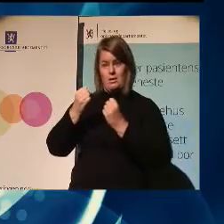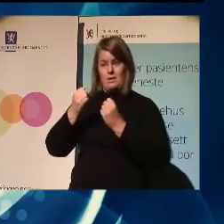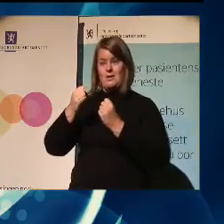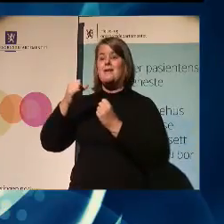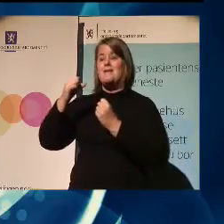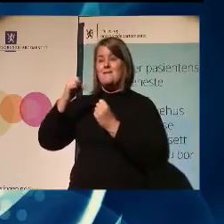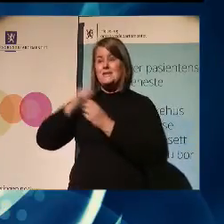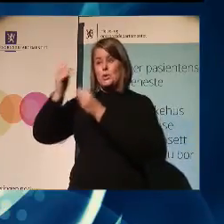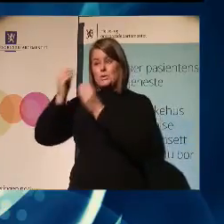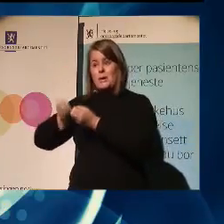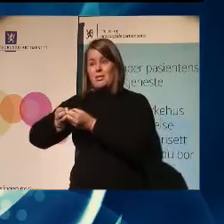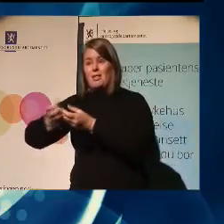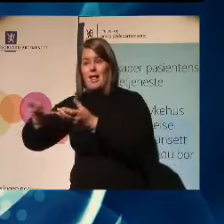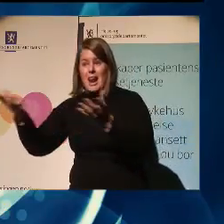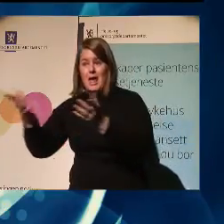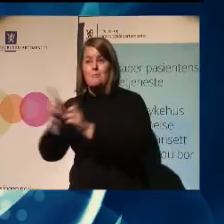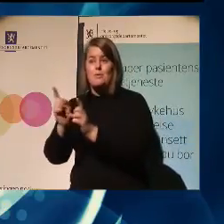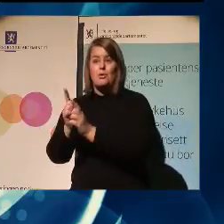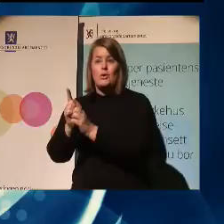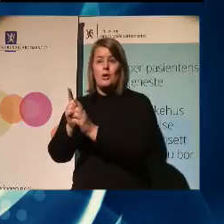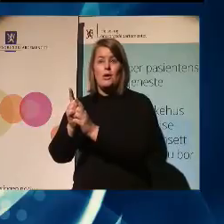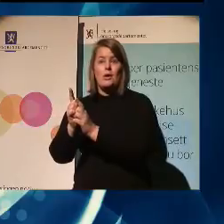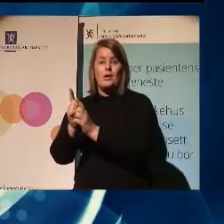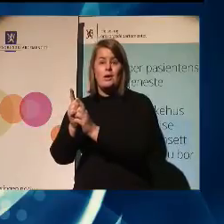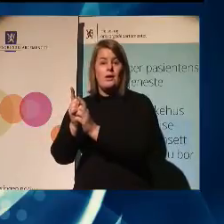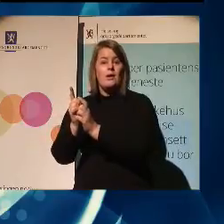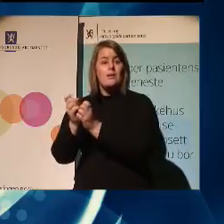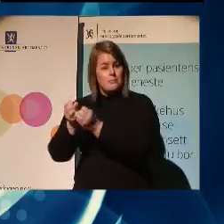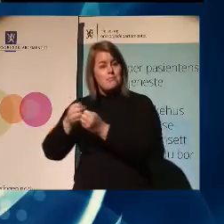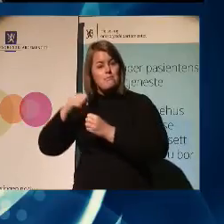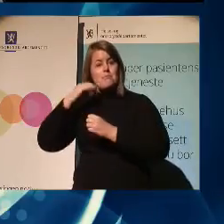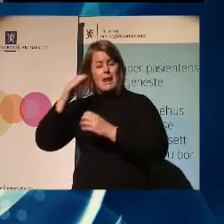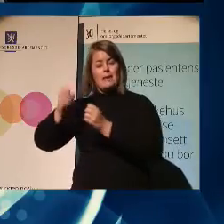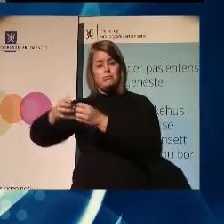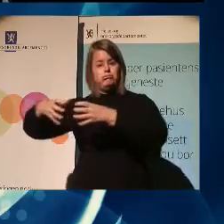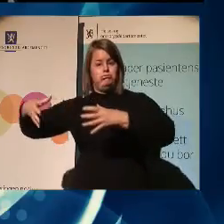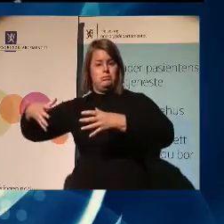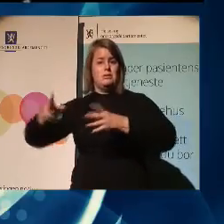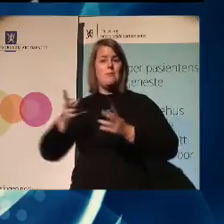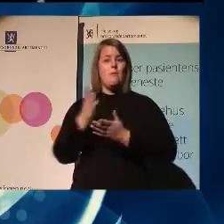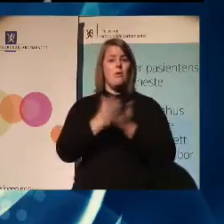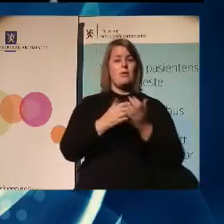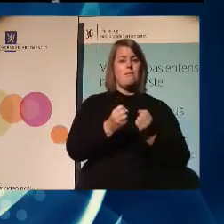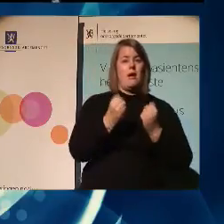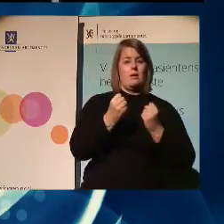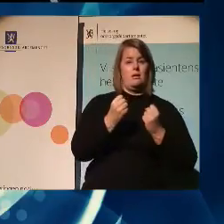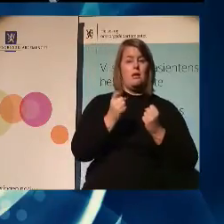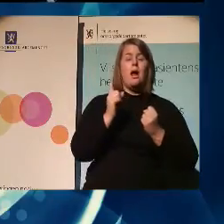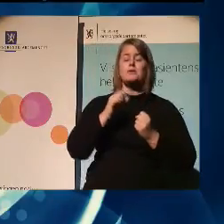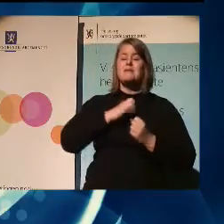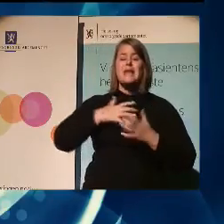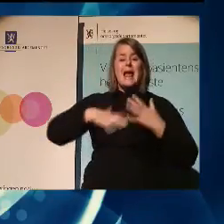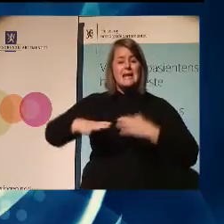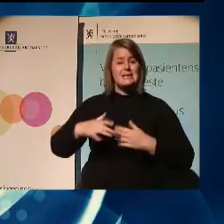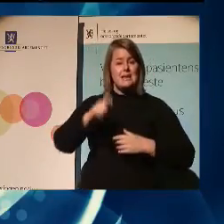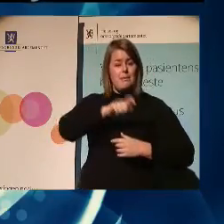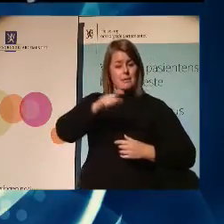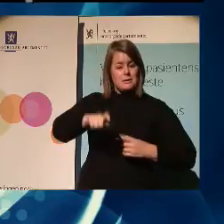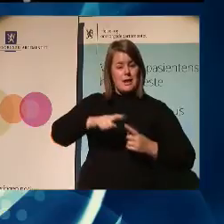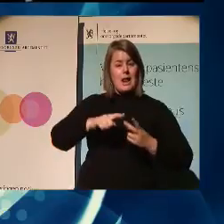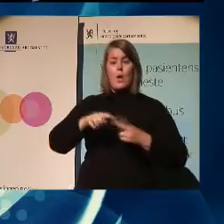deler. Så hvis helsepersonell med sin ekspertise møter pasienter som har sin